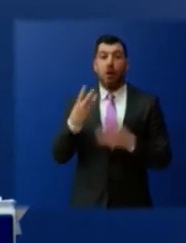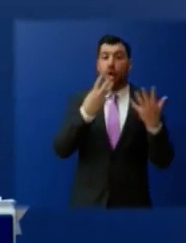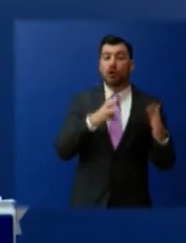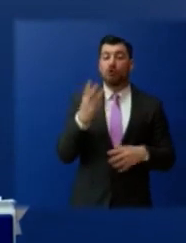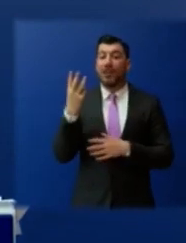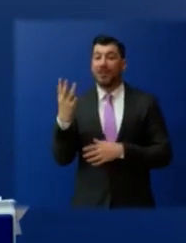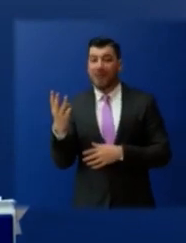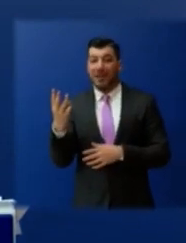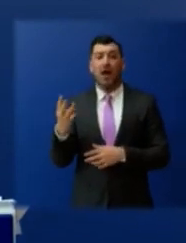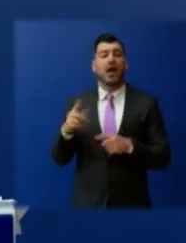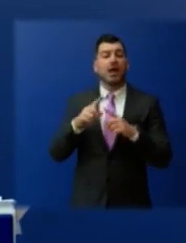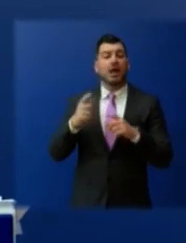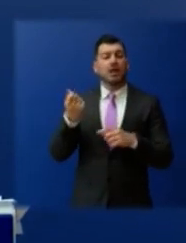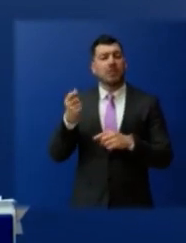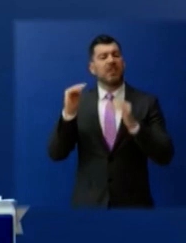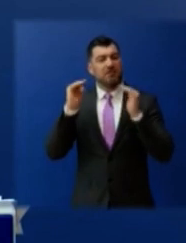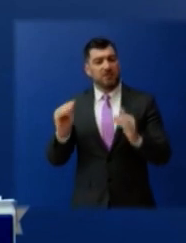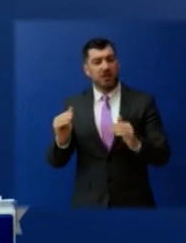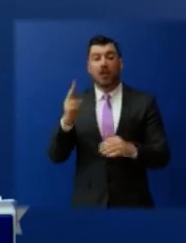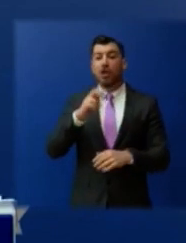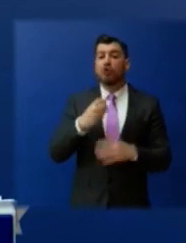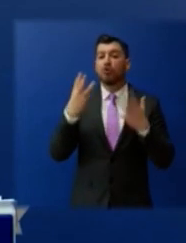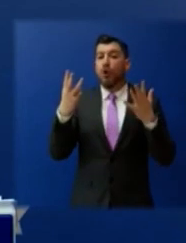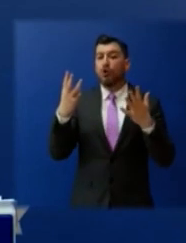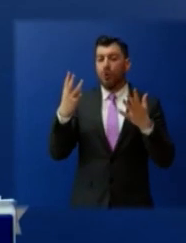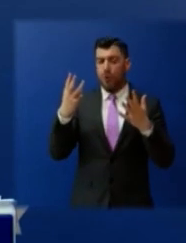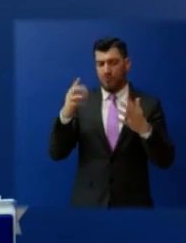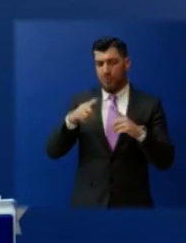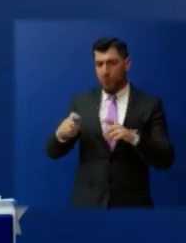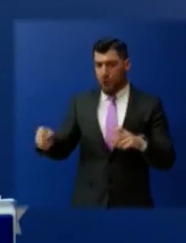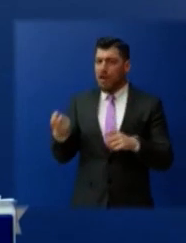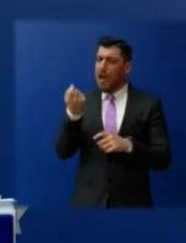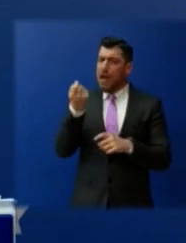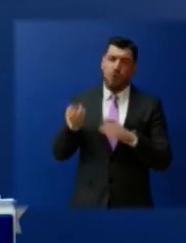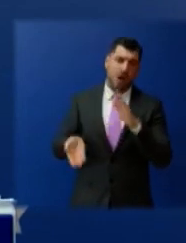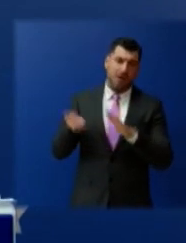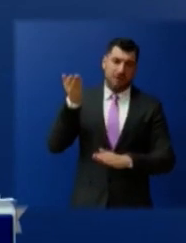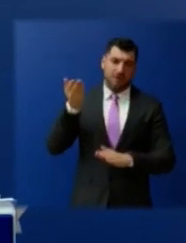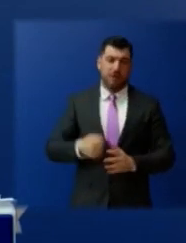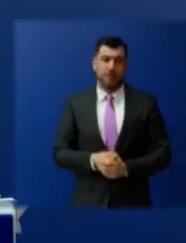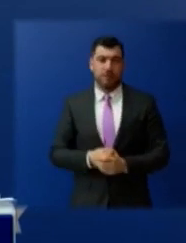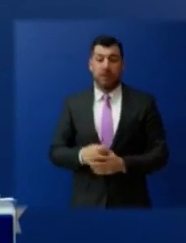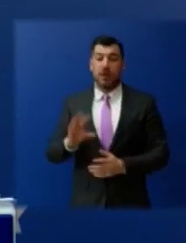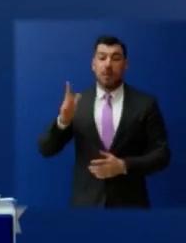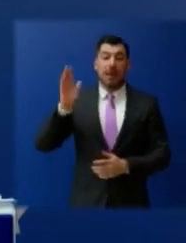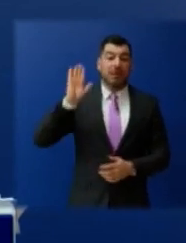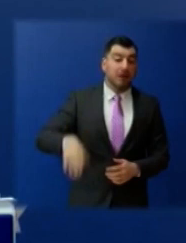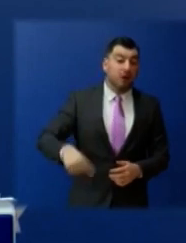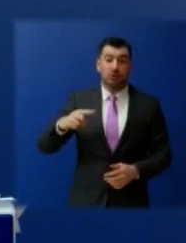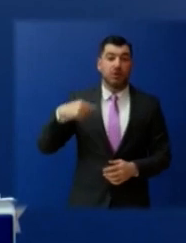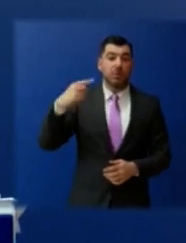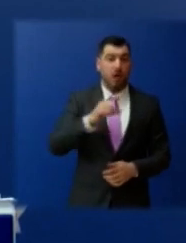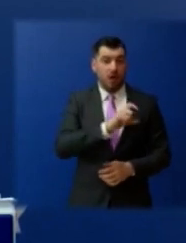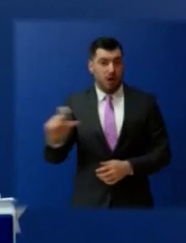παρέμειναν σταθερές και στα 28 από αυτά υπήρξαν μικρές αυξήσεις. Υπογραμμίζεται ότι μέχρι τέλος της επόμενης εβδομάδας